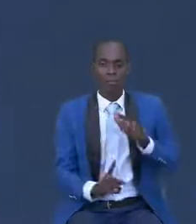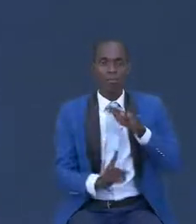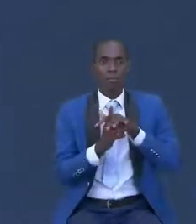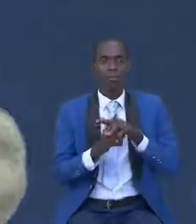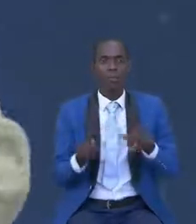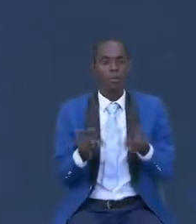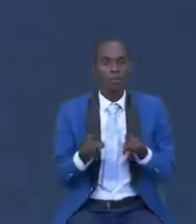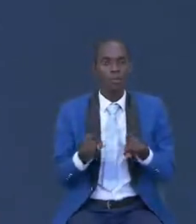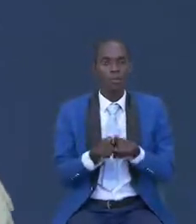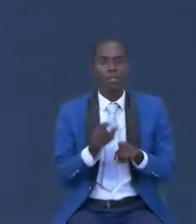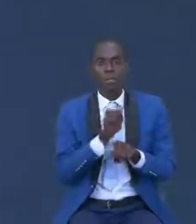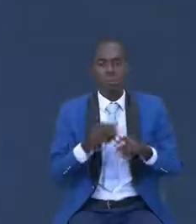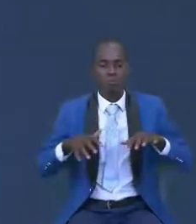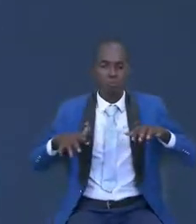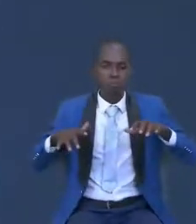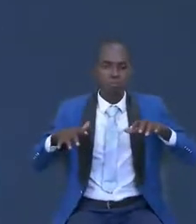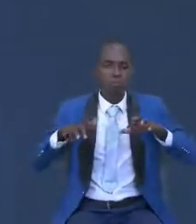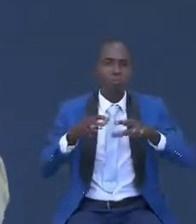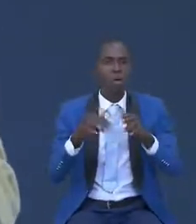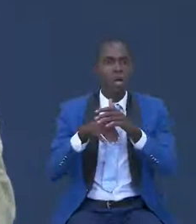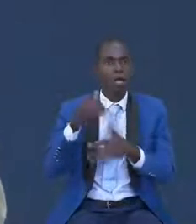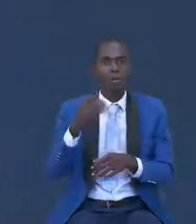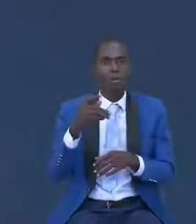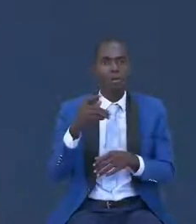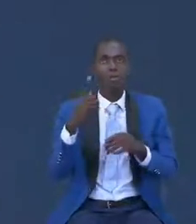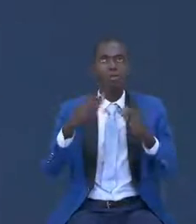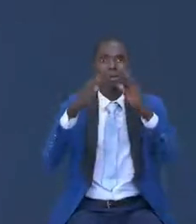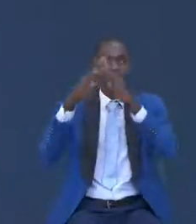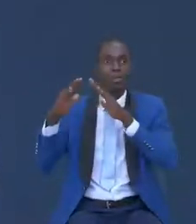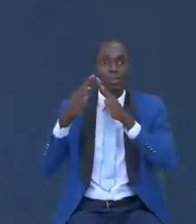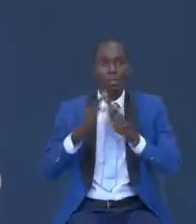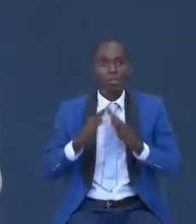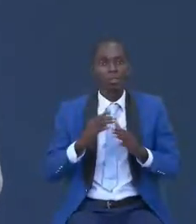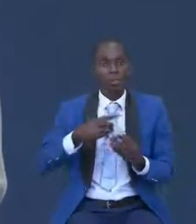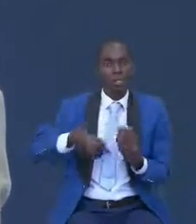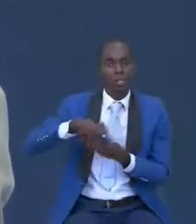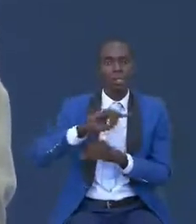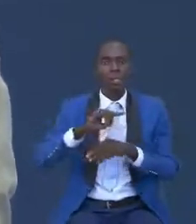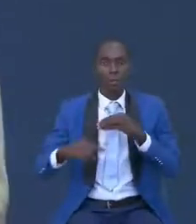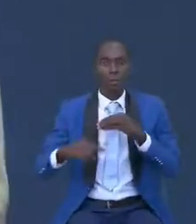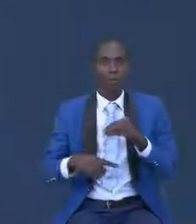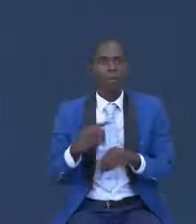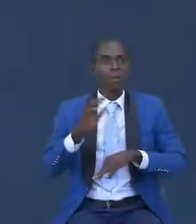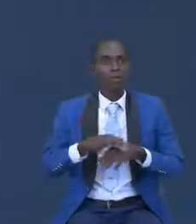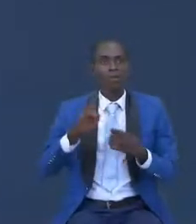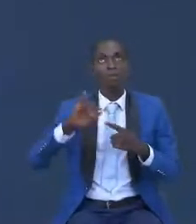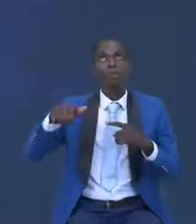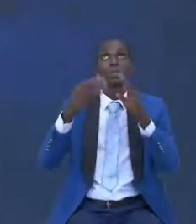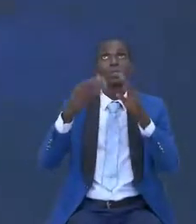16 dit, la multitude accourait aussi des villes voisines à